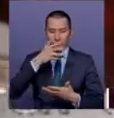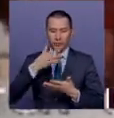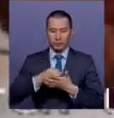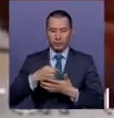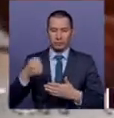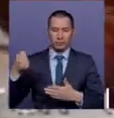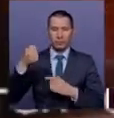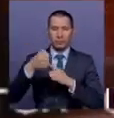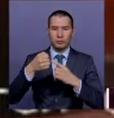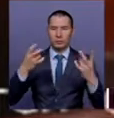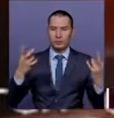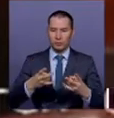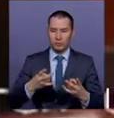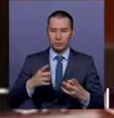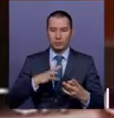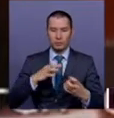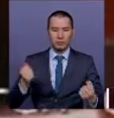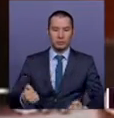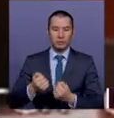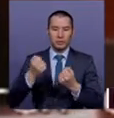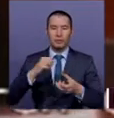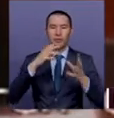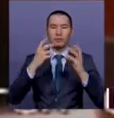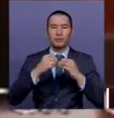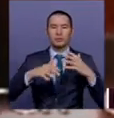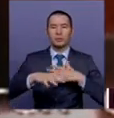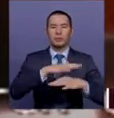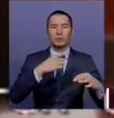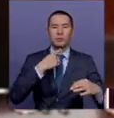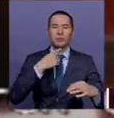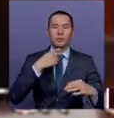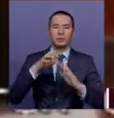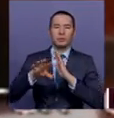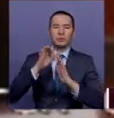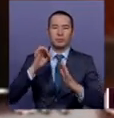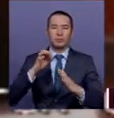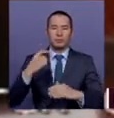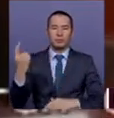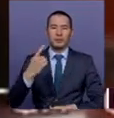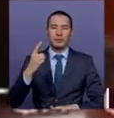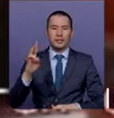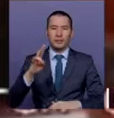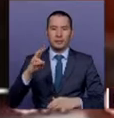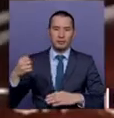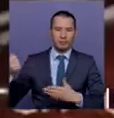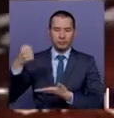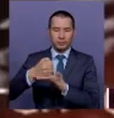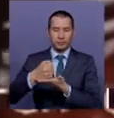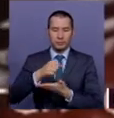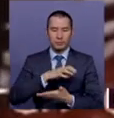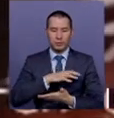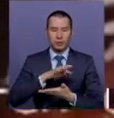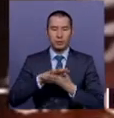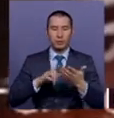енгізу қажеттігін толық құптады. Сөйтіп жалпы халықтық дауыс беру арқылы Нұрсұлтан Назарбаевтың ел президенті болып сайланғаны белгілі. Бұл өз